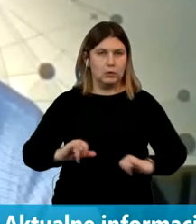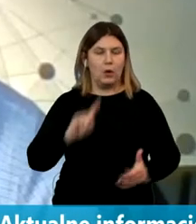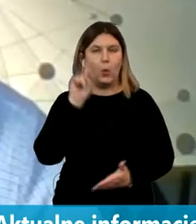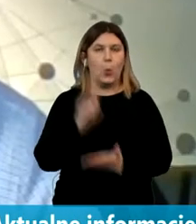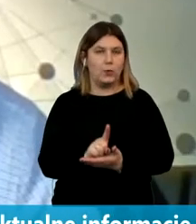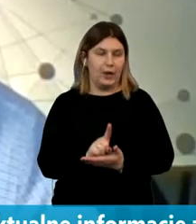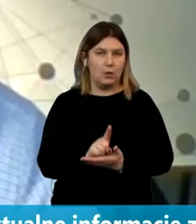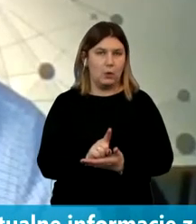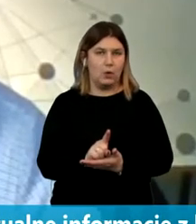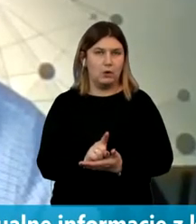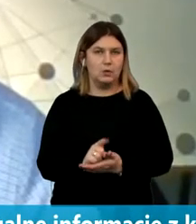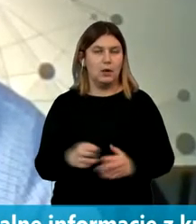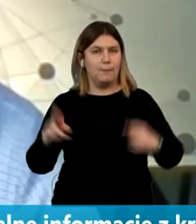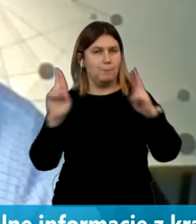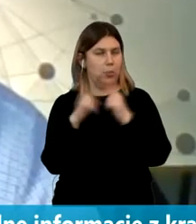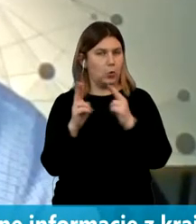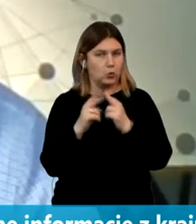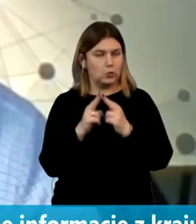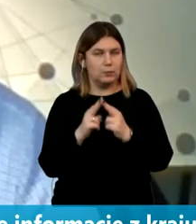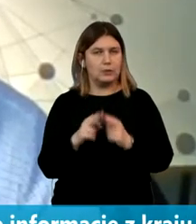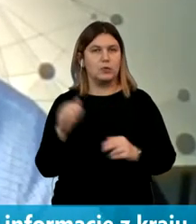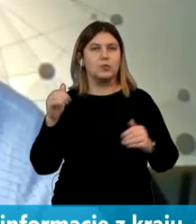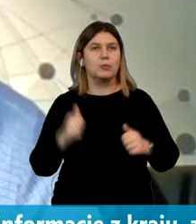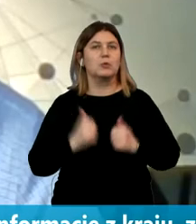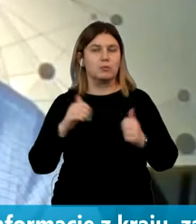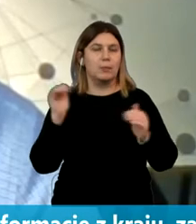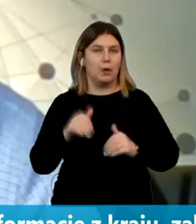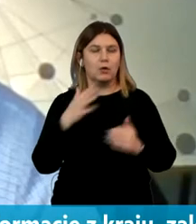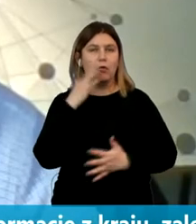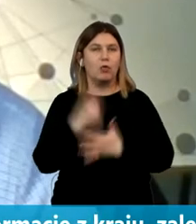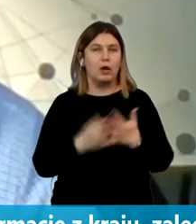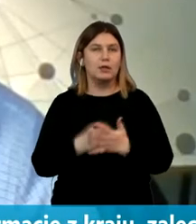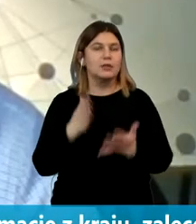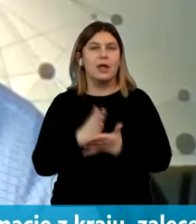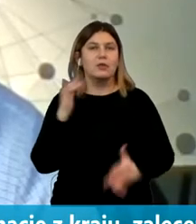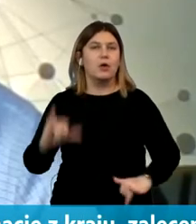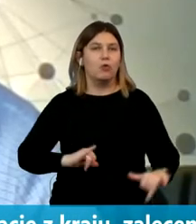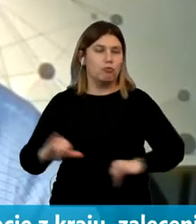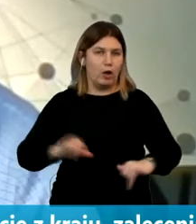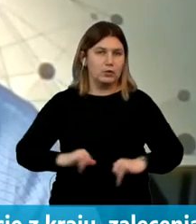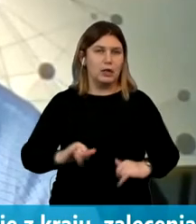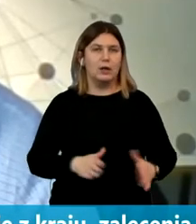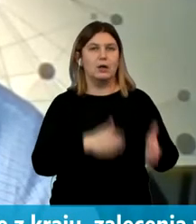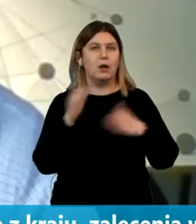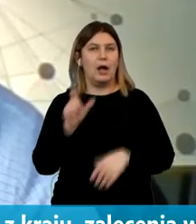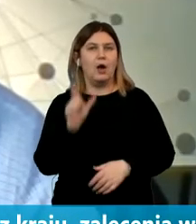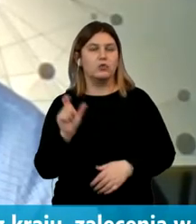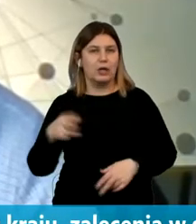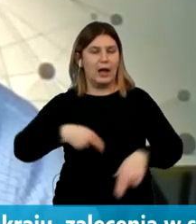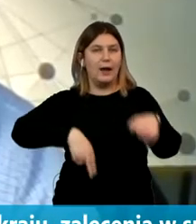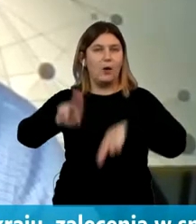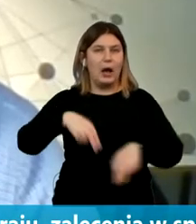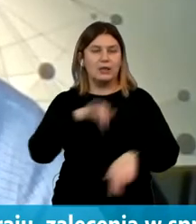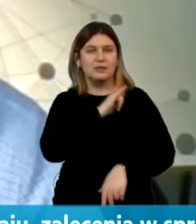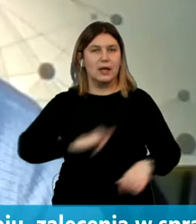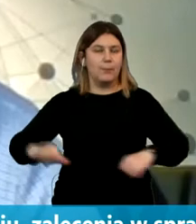nam uzyskać porozumienie i abyśmy mogli korzystać nie tylko rząd, nie tylko kolejne odcinki autostrad, ale także samorządy, bo jak wiecie,